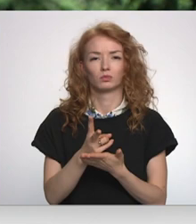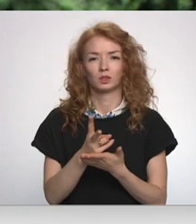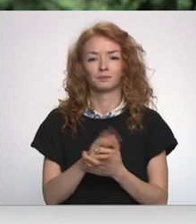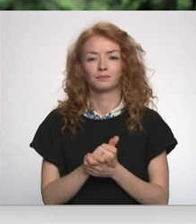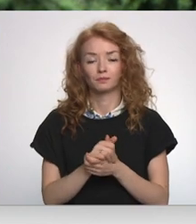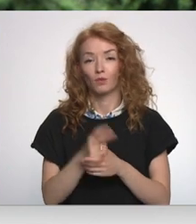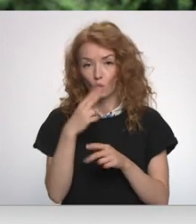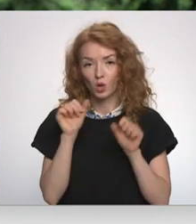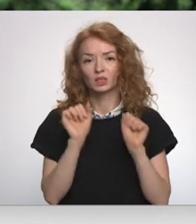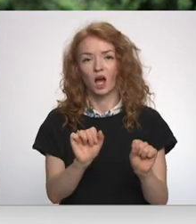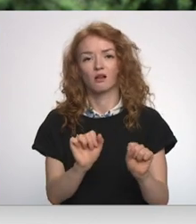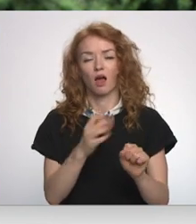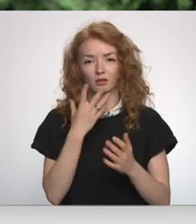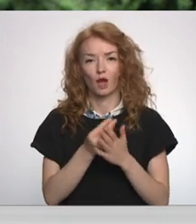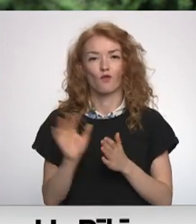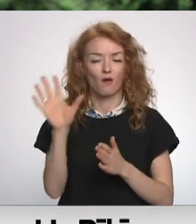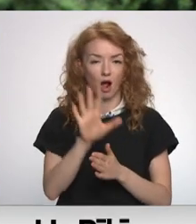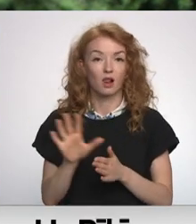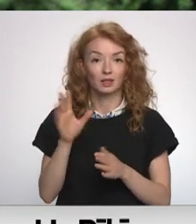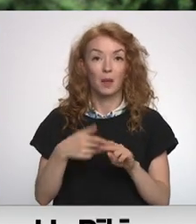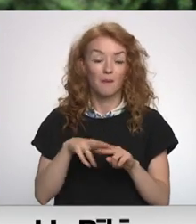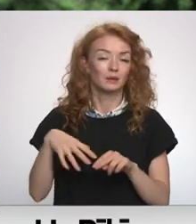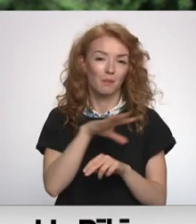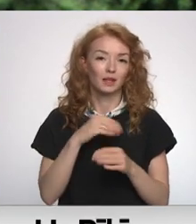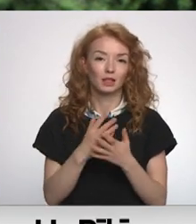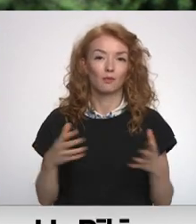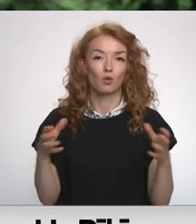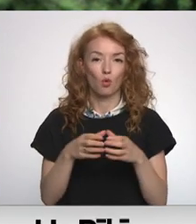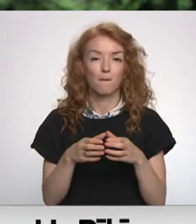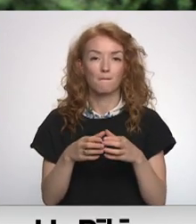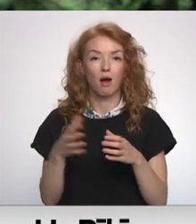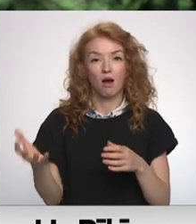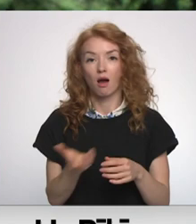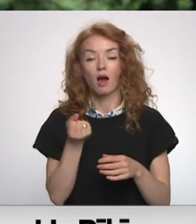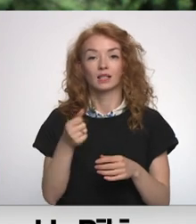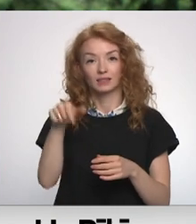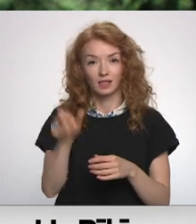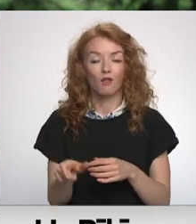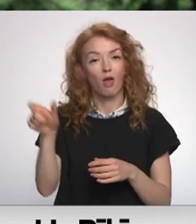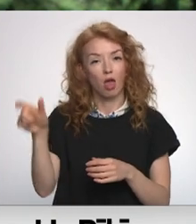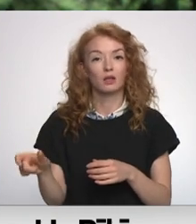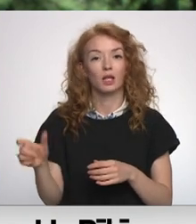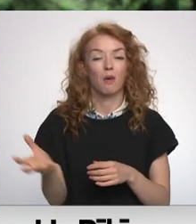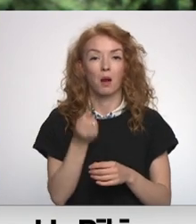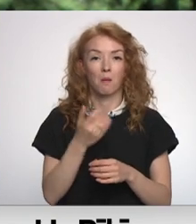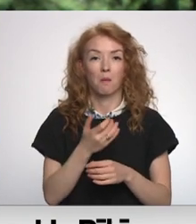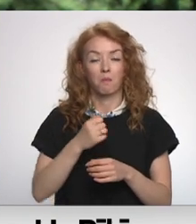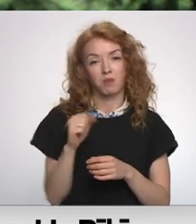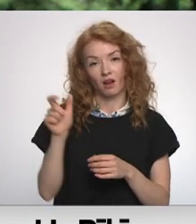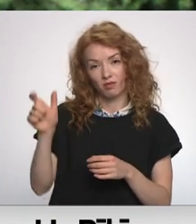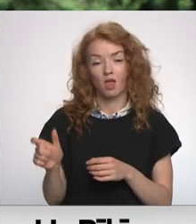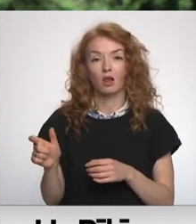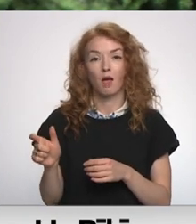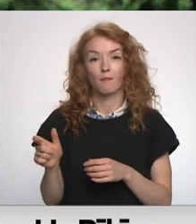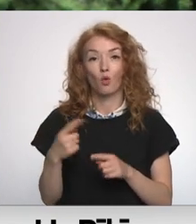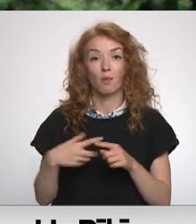– nosargāt savu valsti. Un tāpēc mēs esam kopā ar cilvēkiem, ar partneriem, pa